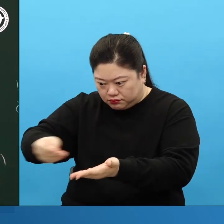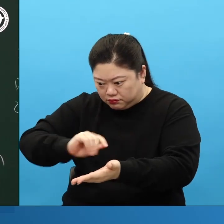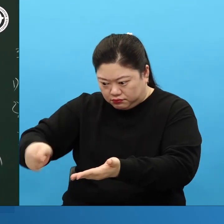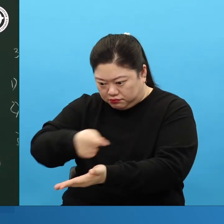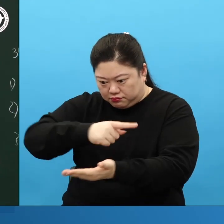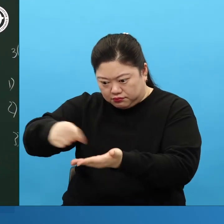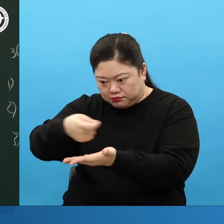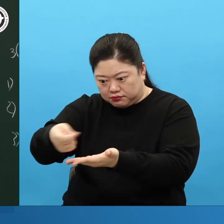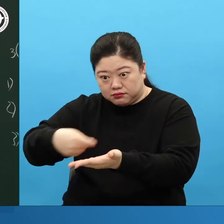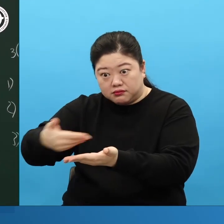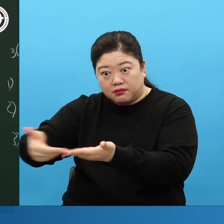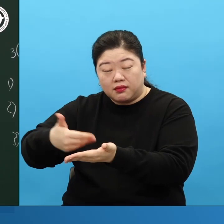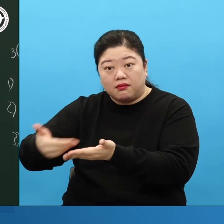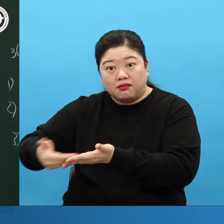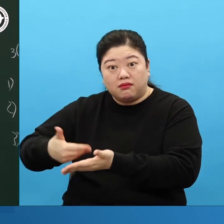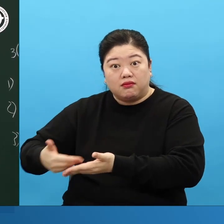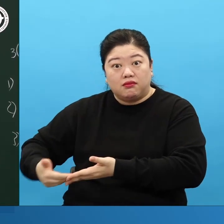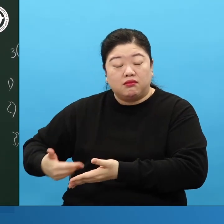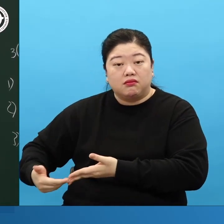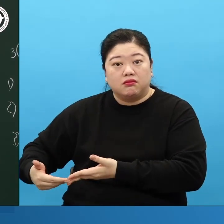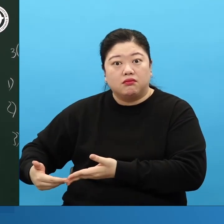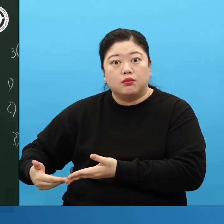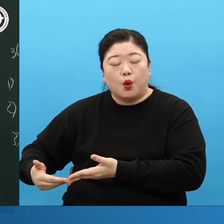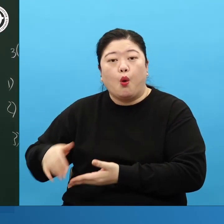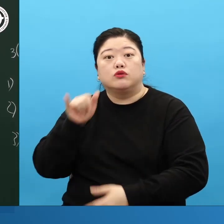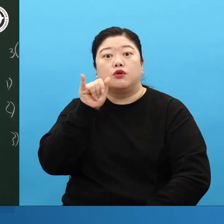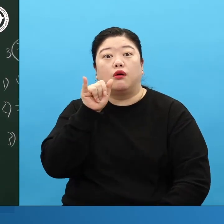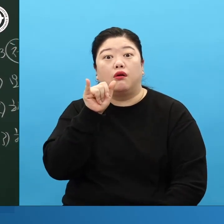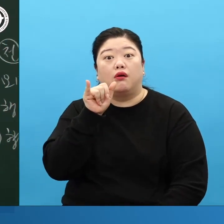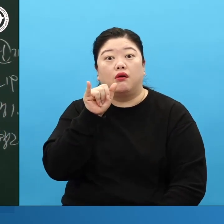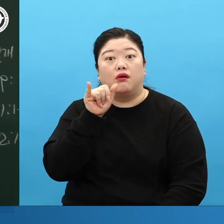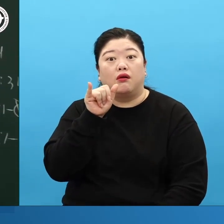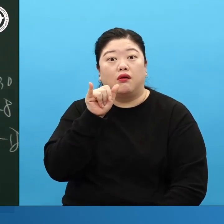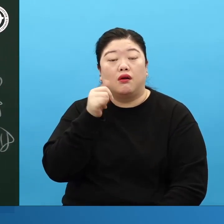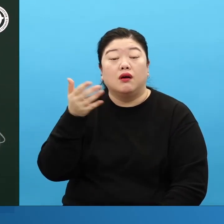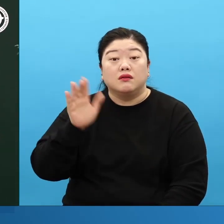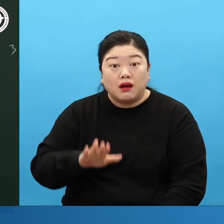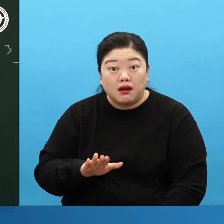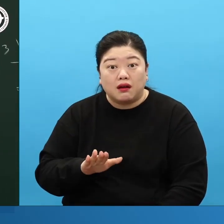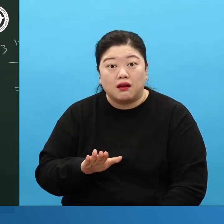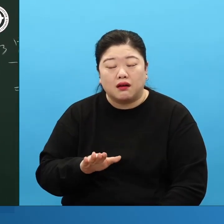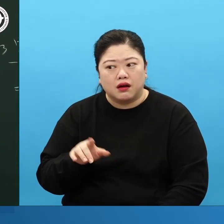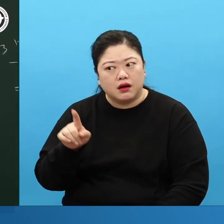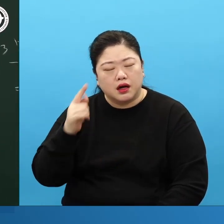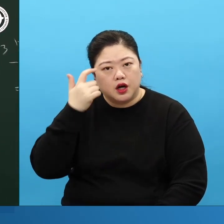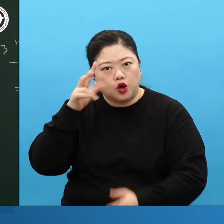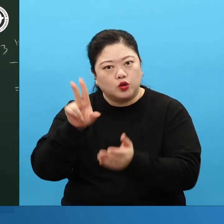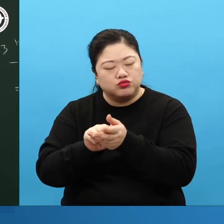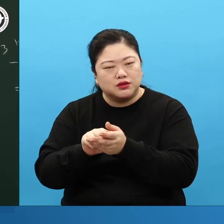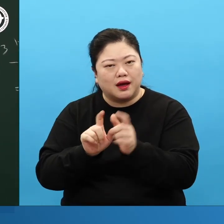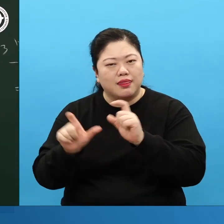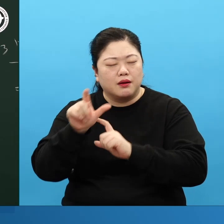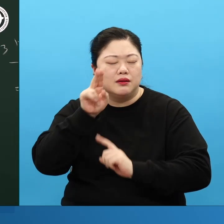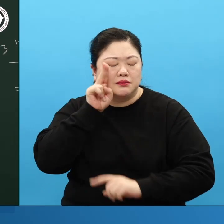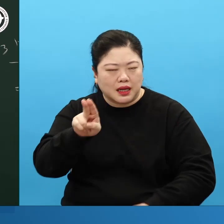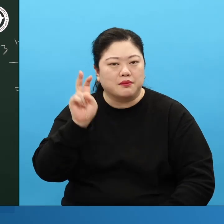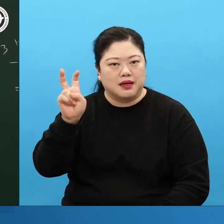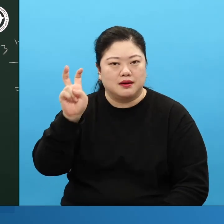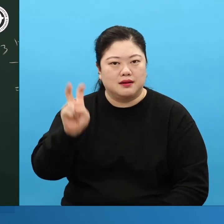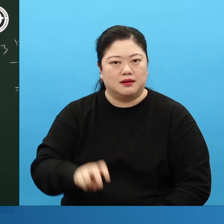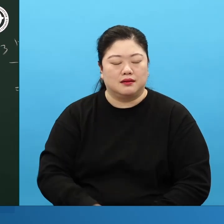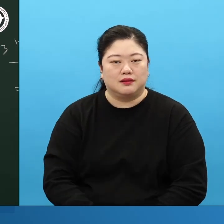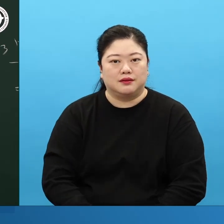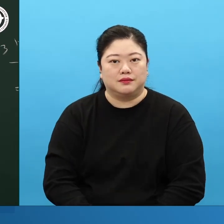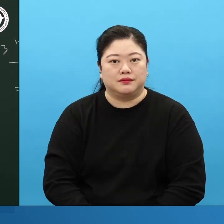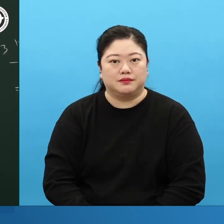그래서 렘넌트는 노력하면 할수록 이 힘을 얻어야 돼요. Por eso los remanentes, contra más se esfuercen, deben de tener este poder. 이게 en gran 진짜